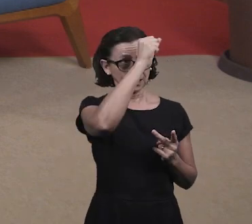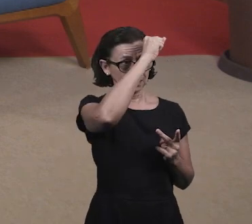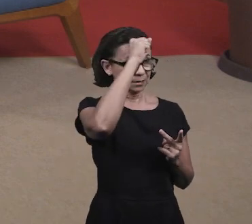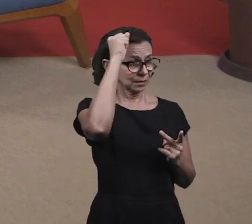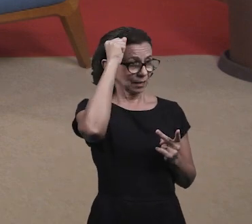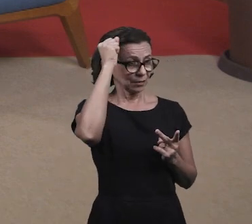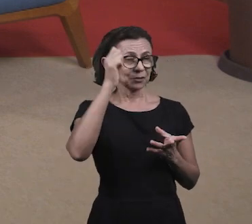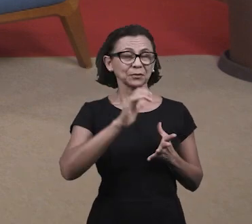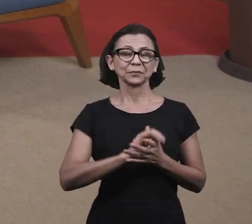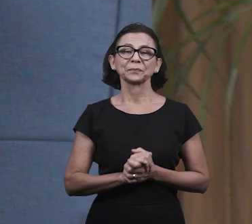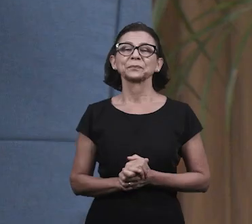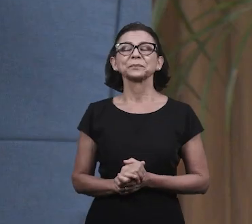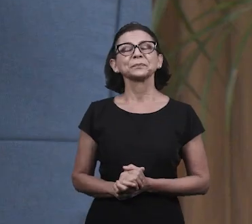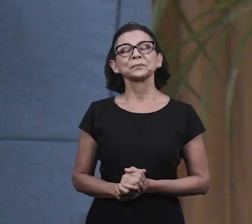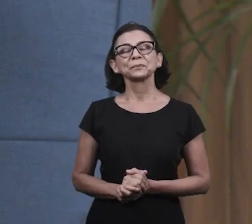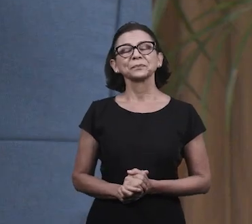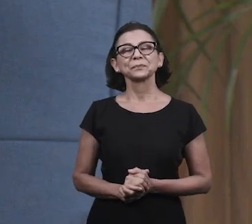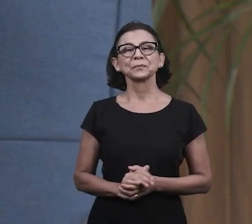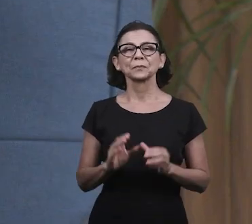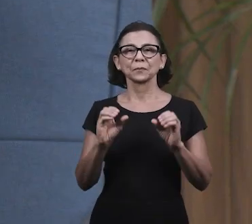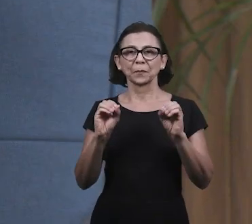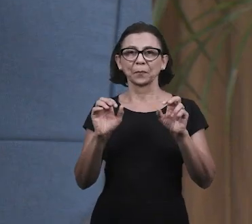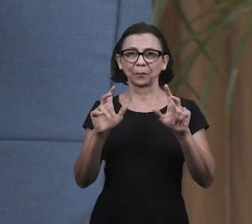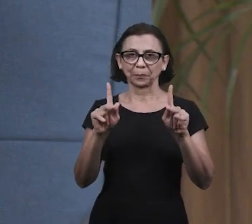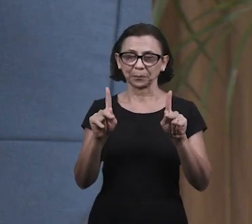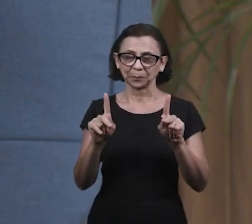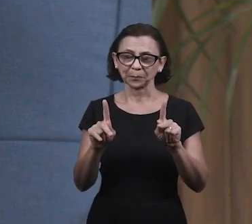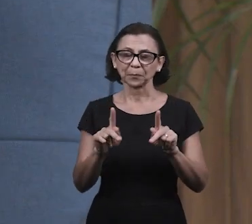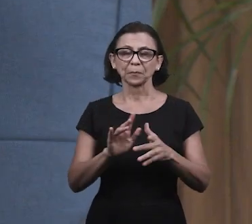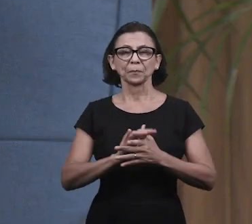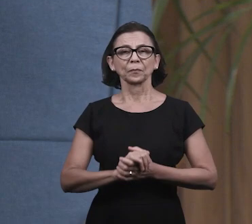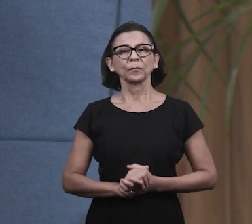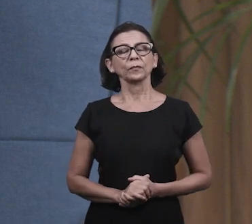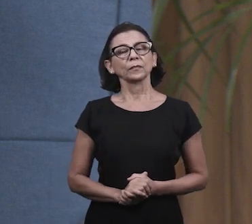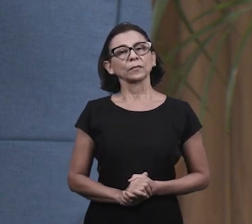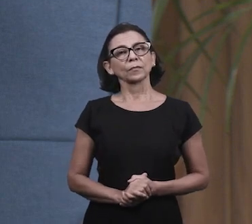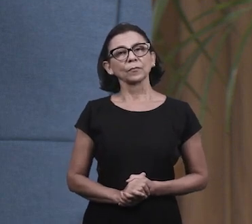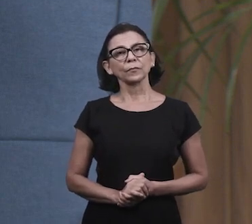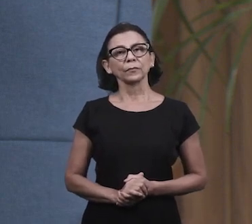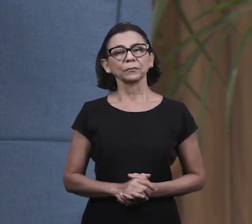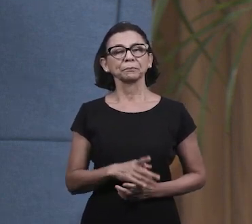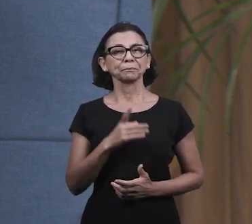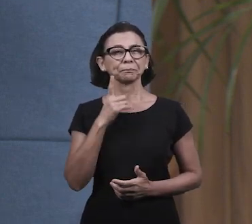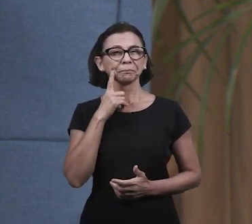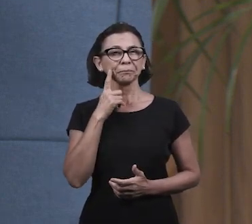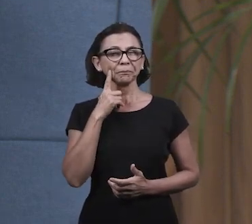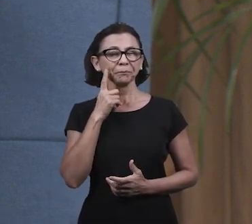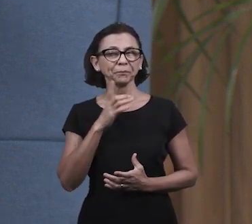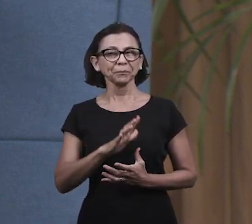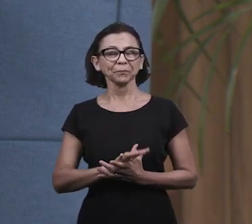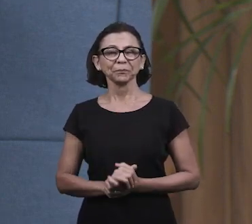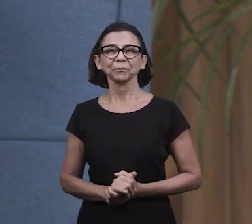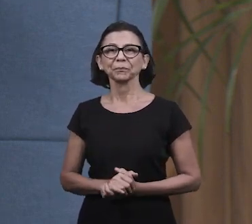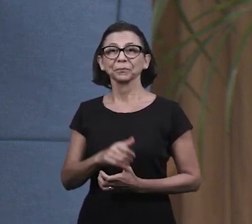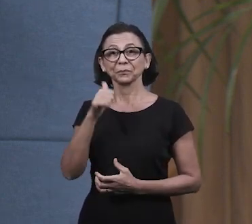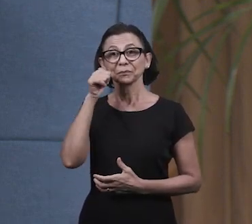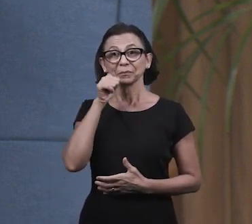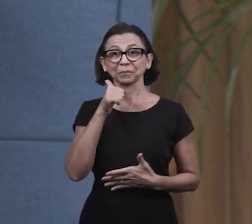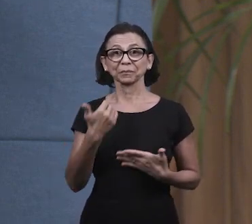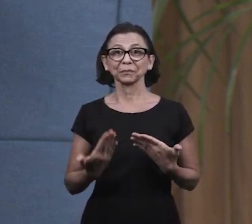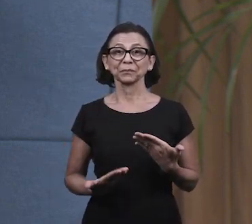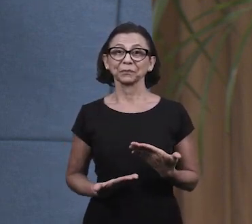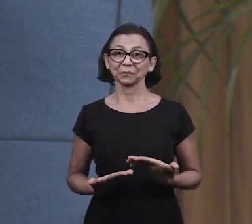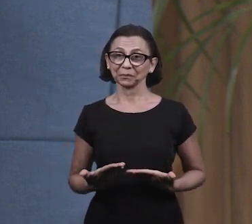Sergio, la paix du Seigneur. Bienvenue. La paix du Seigneur à tous. Très bien. Donc, comme j'ai dit, nous